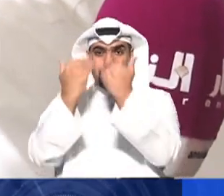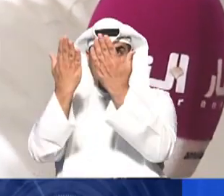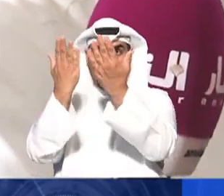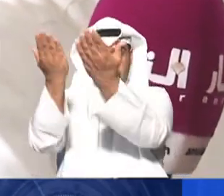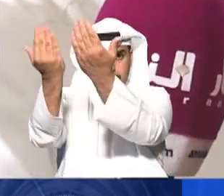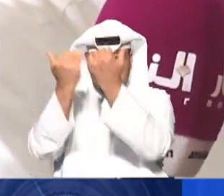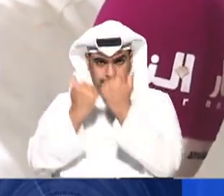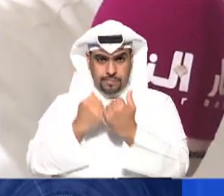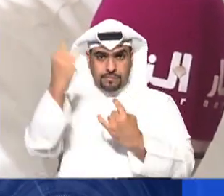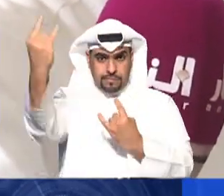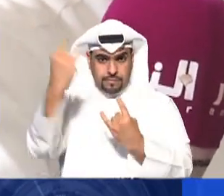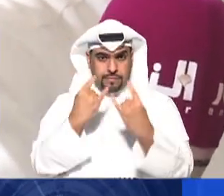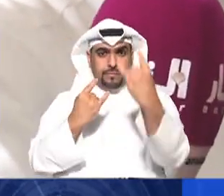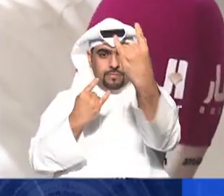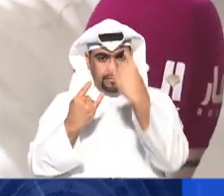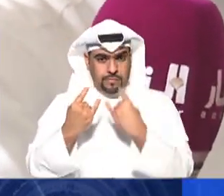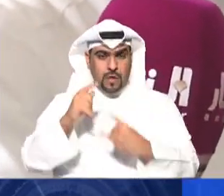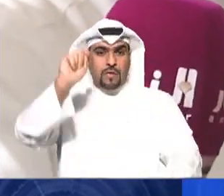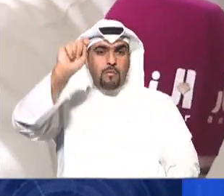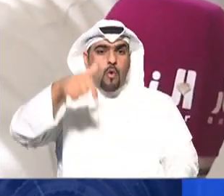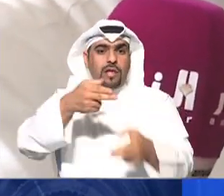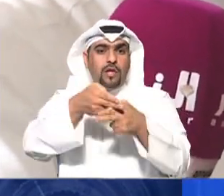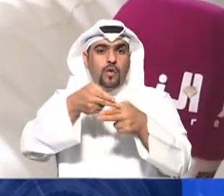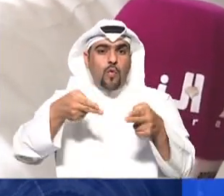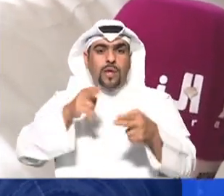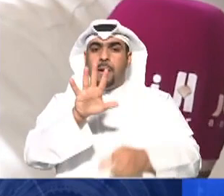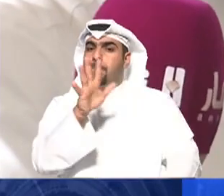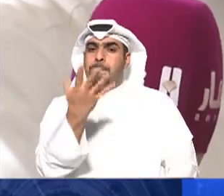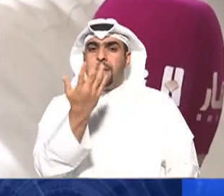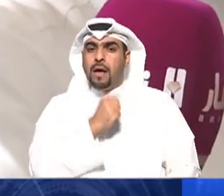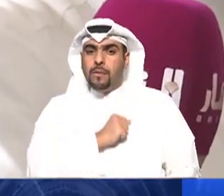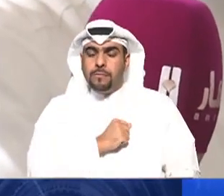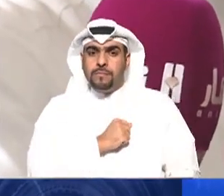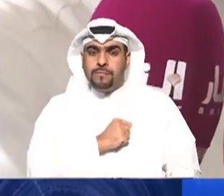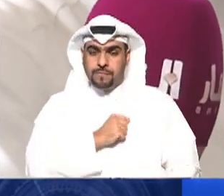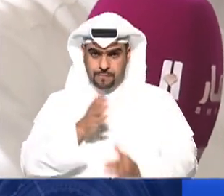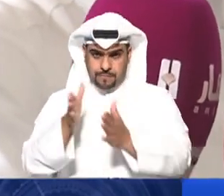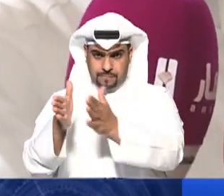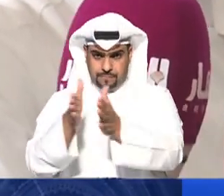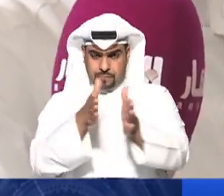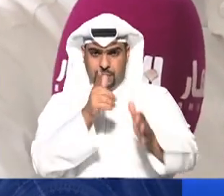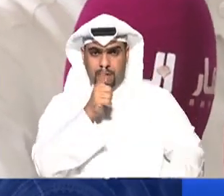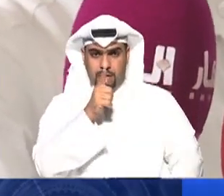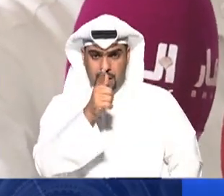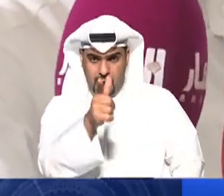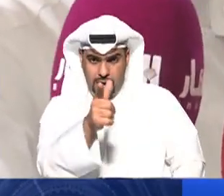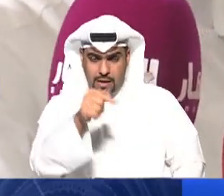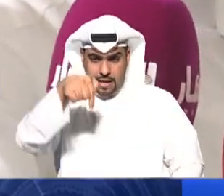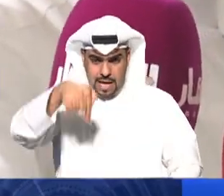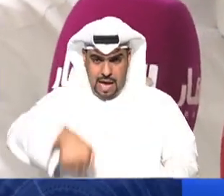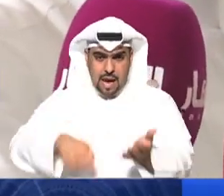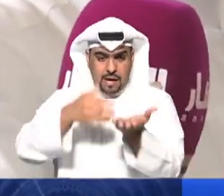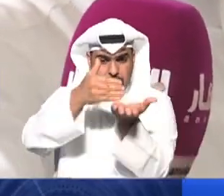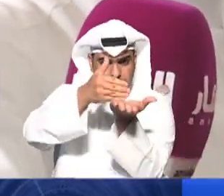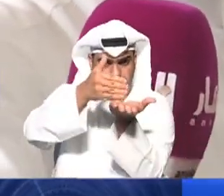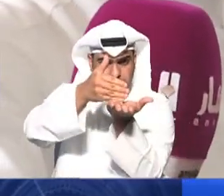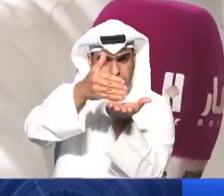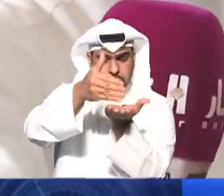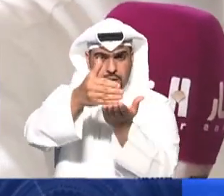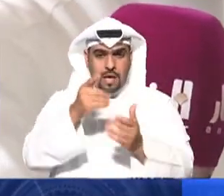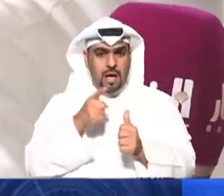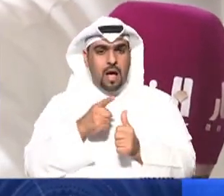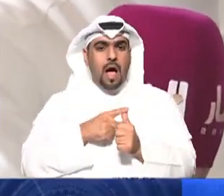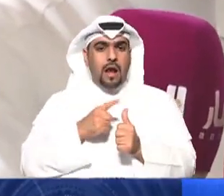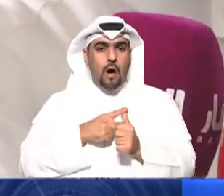الكويت. والرد هو أن حاليا نحن في المرحلة الأولى وفق قيادة أو